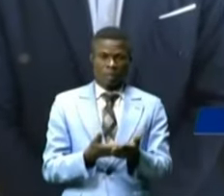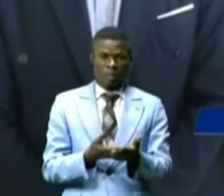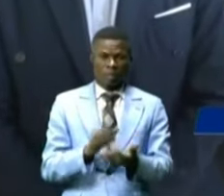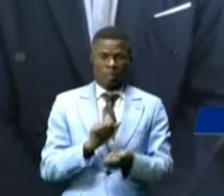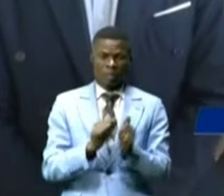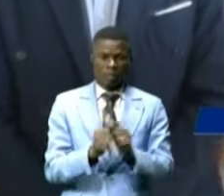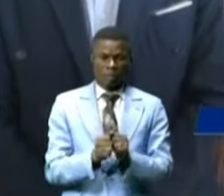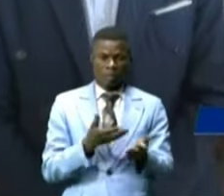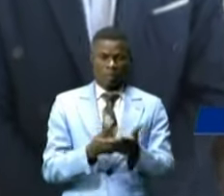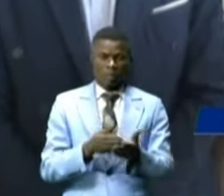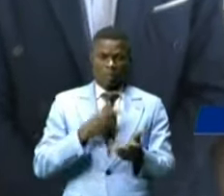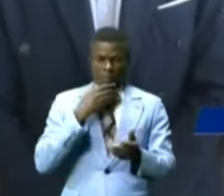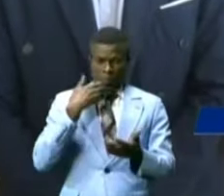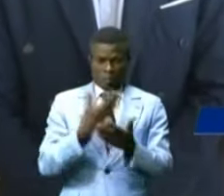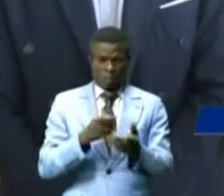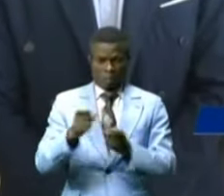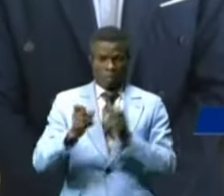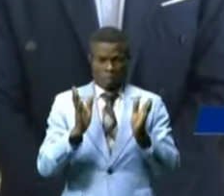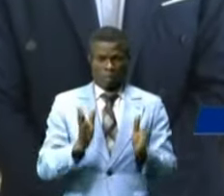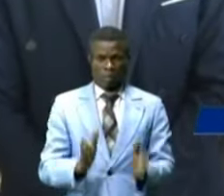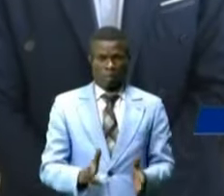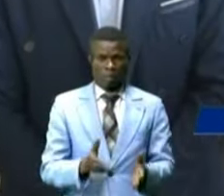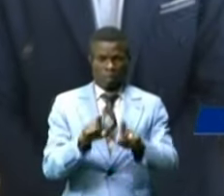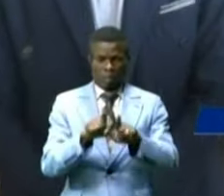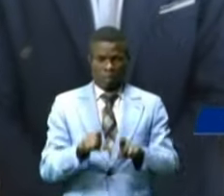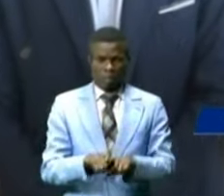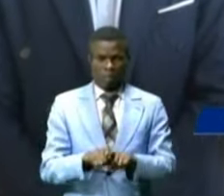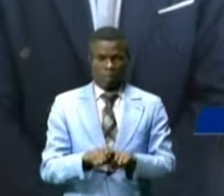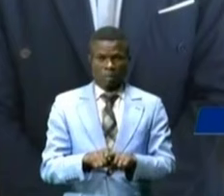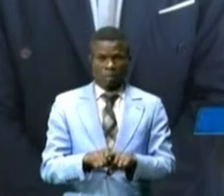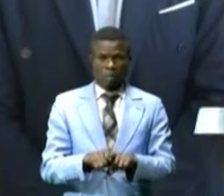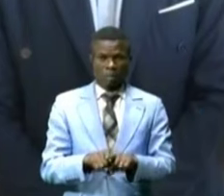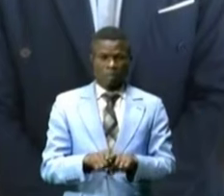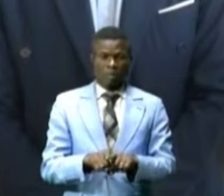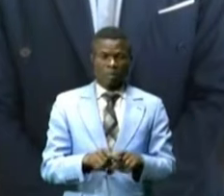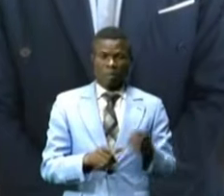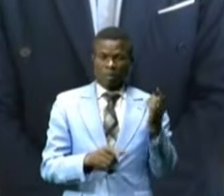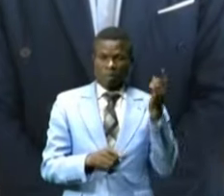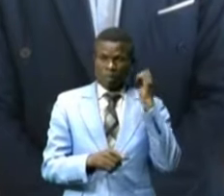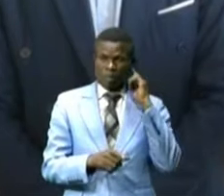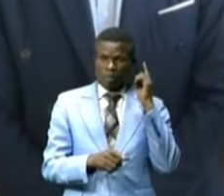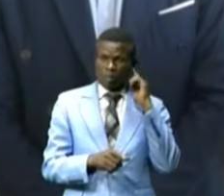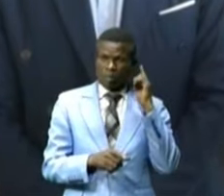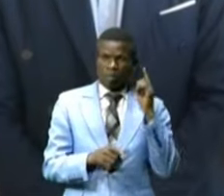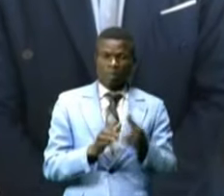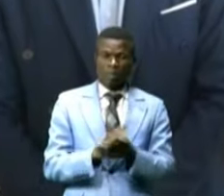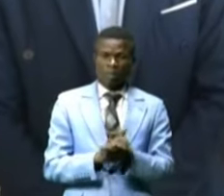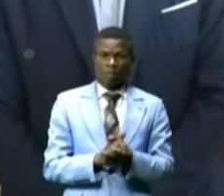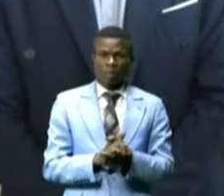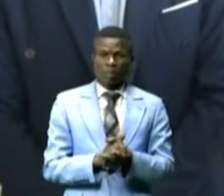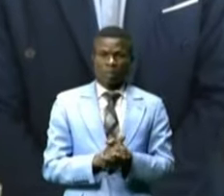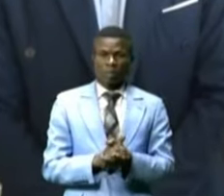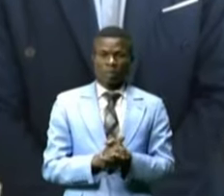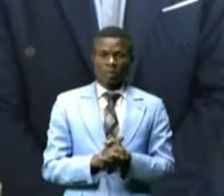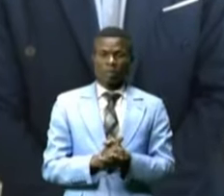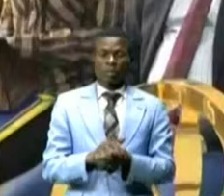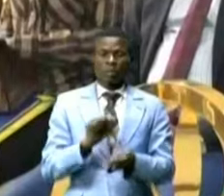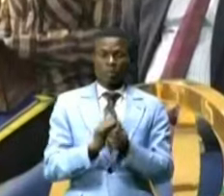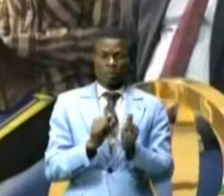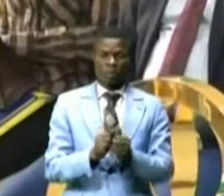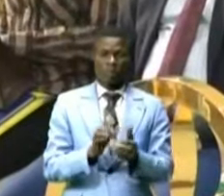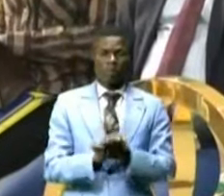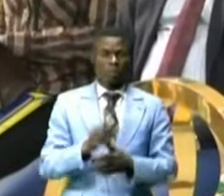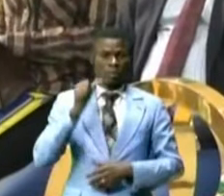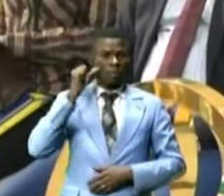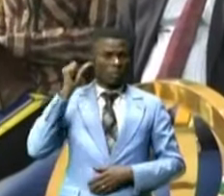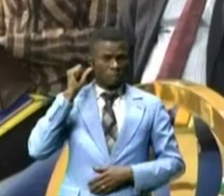la bonne gouvernance qui tiennent compte des procédures de passation de marchés publics. La cheville ouvrière